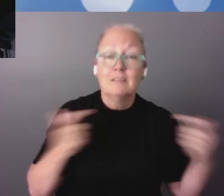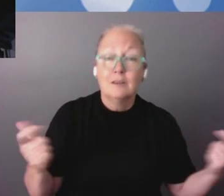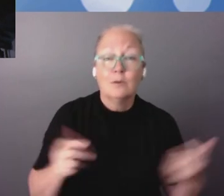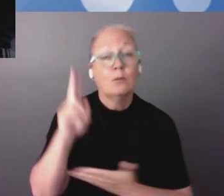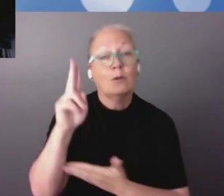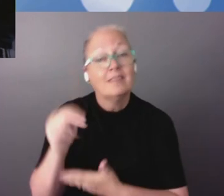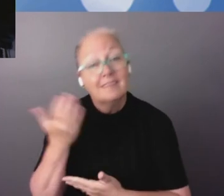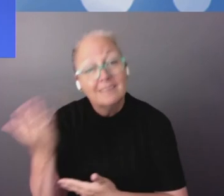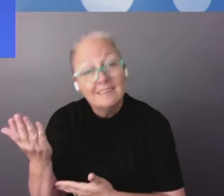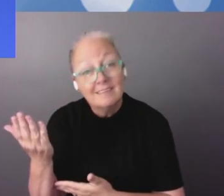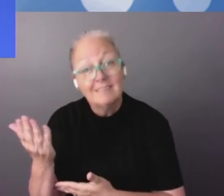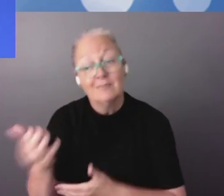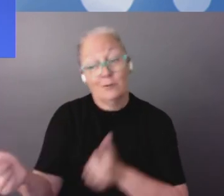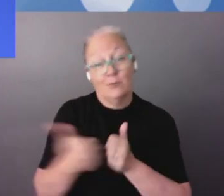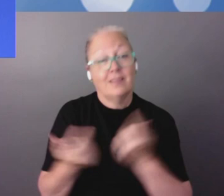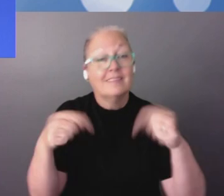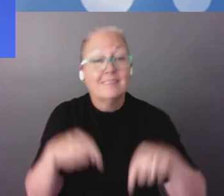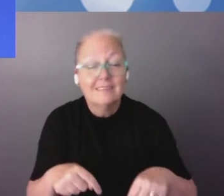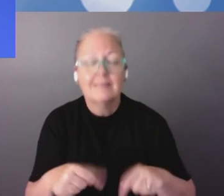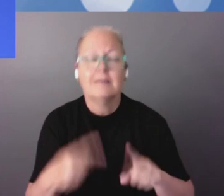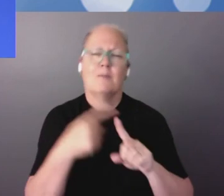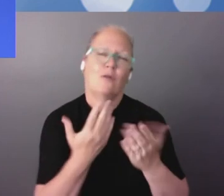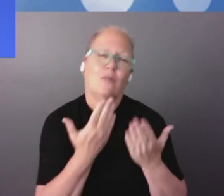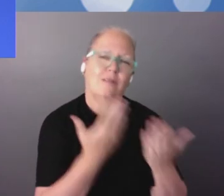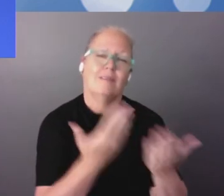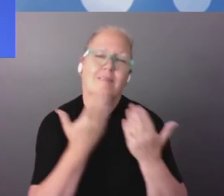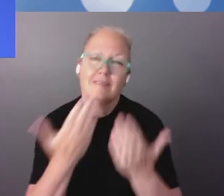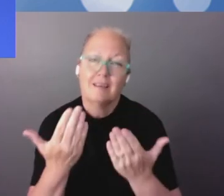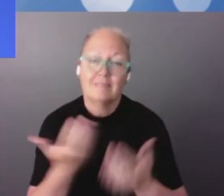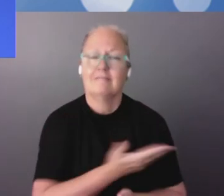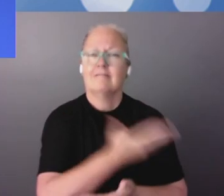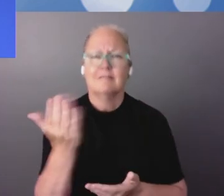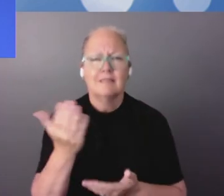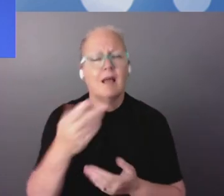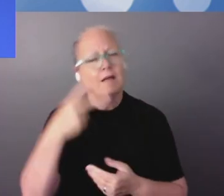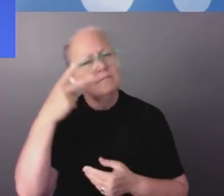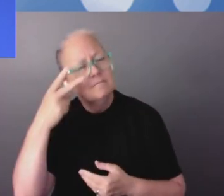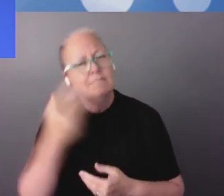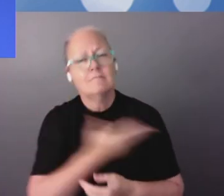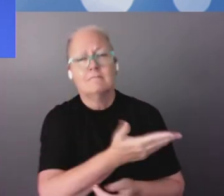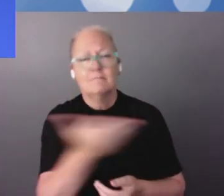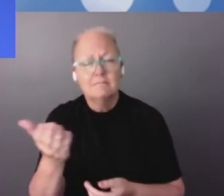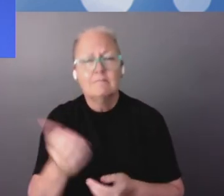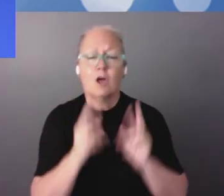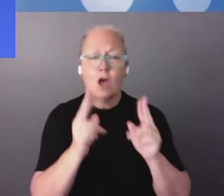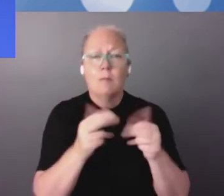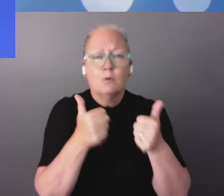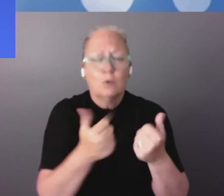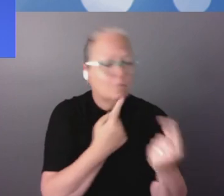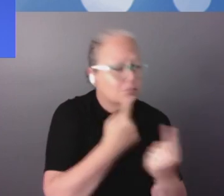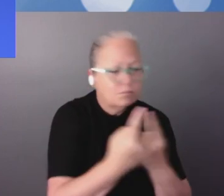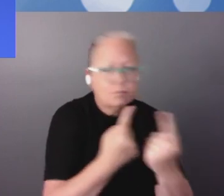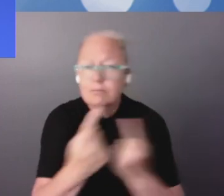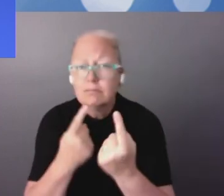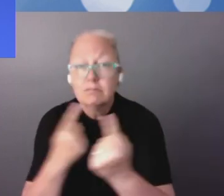лично присутствует сегодня с нами. Благодарю всех участников. Желаю вам плодотворных прений.